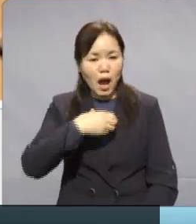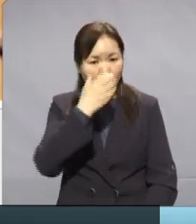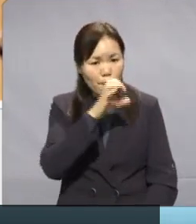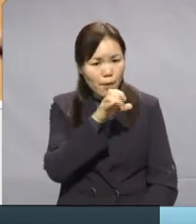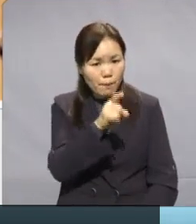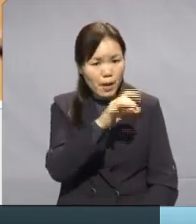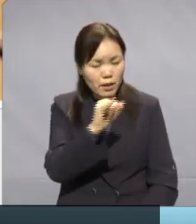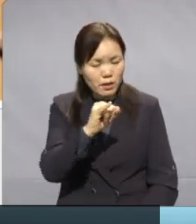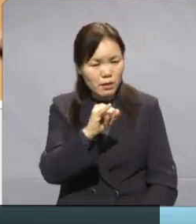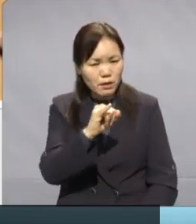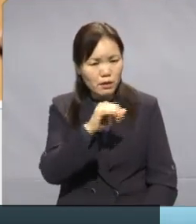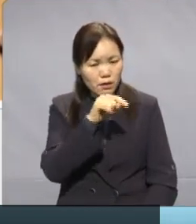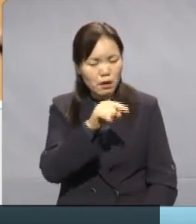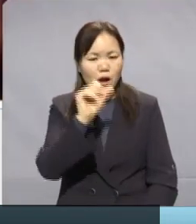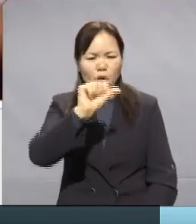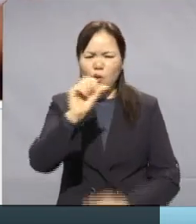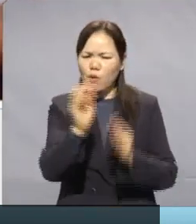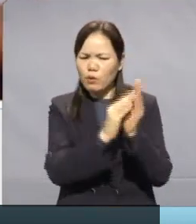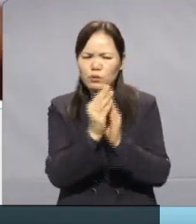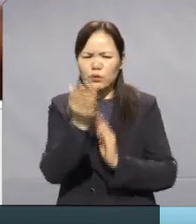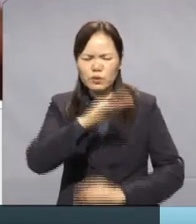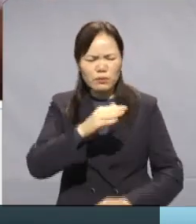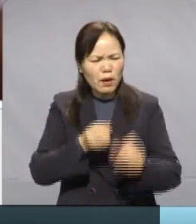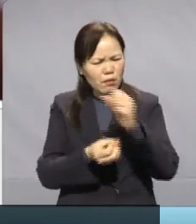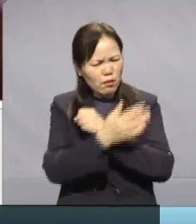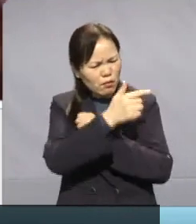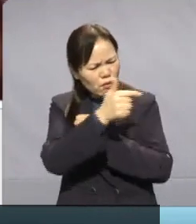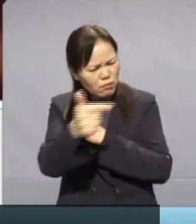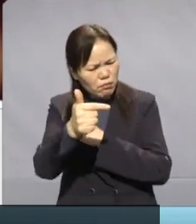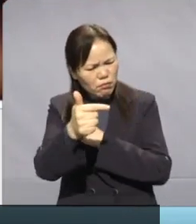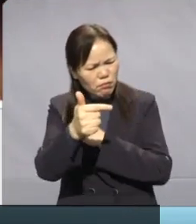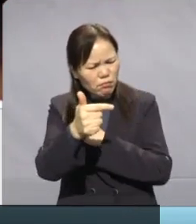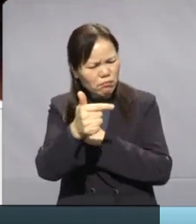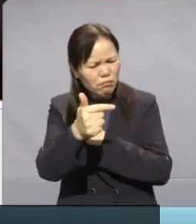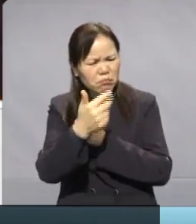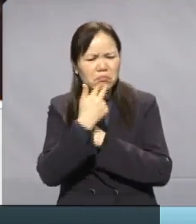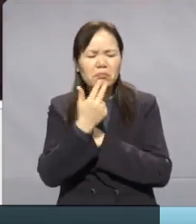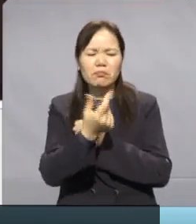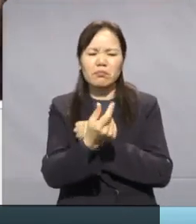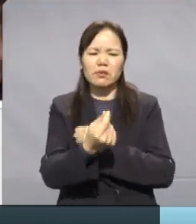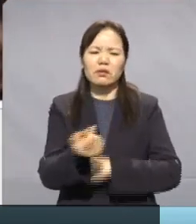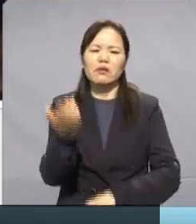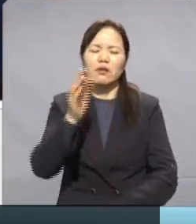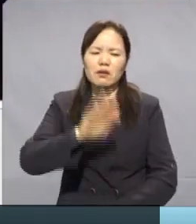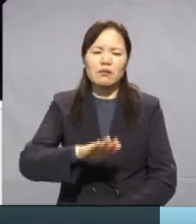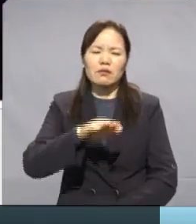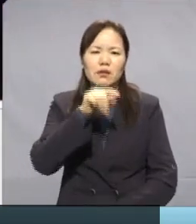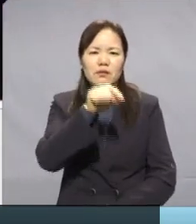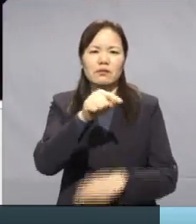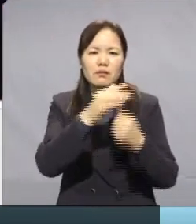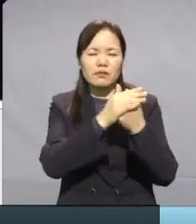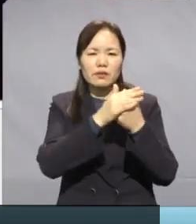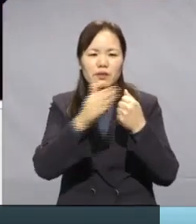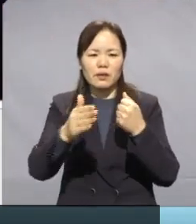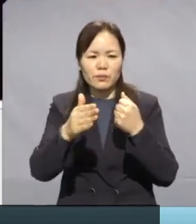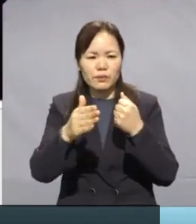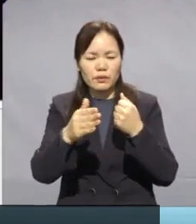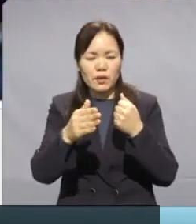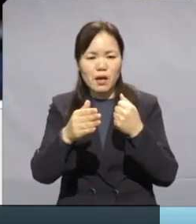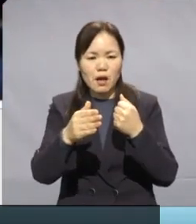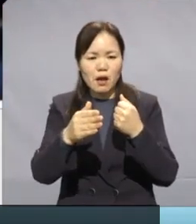애플페이가 오더라도 그렇게 큰 영향은 없을 것 같다. 그러나 그것으로 인해서